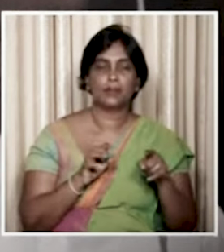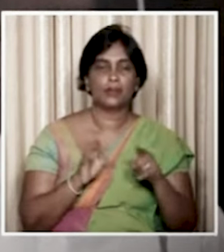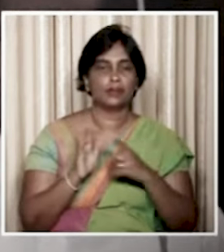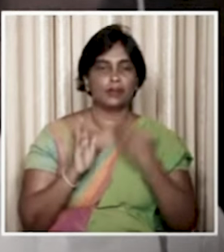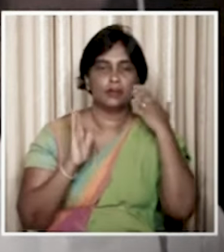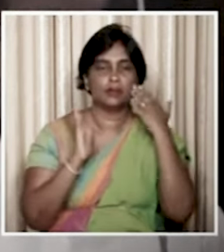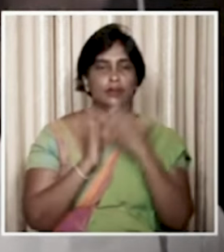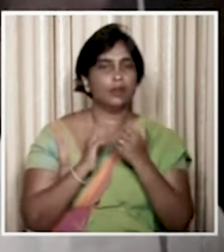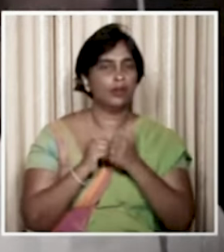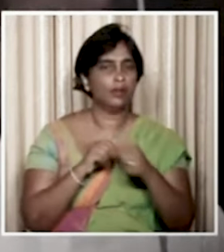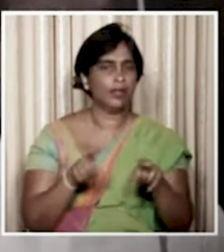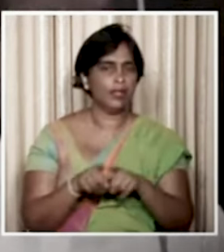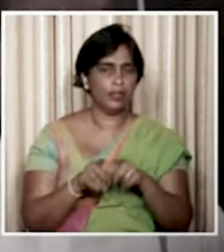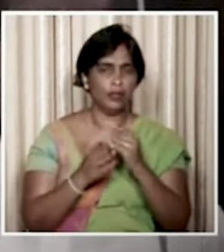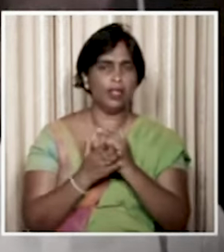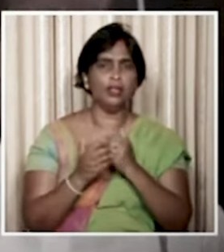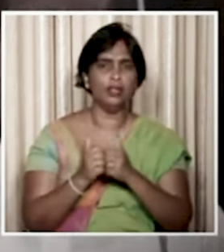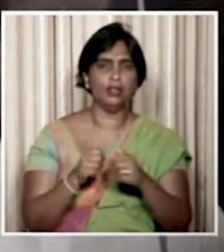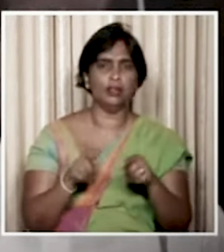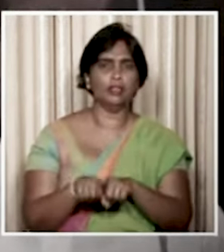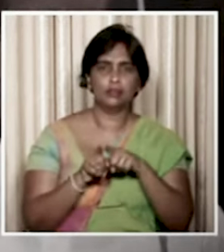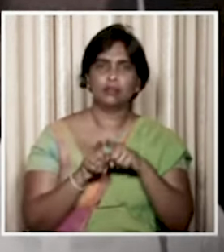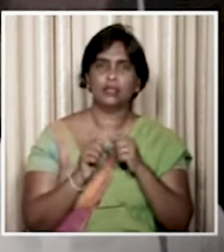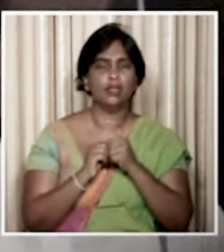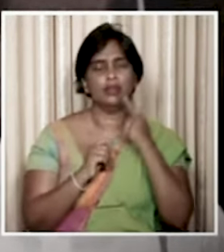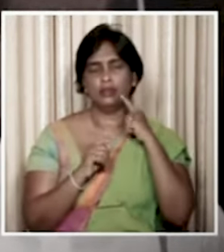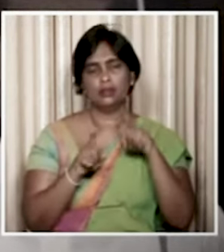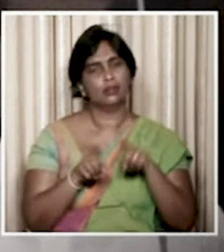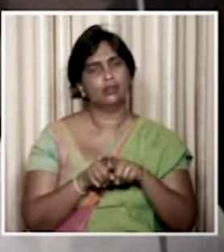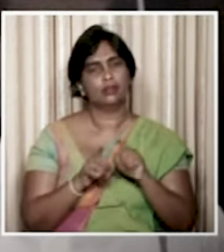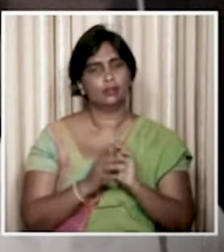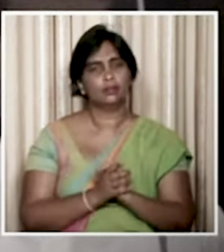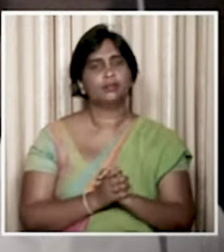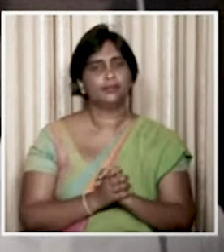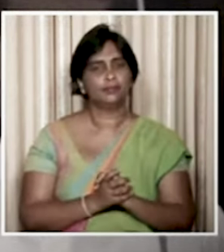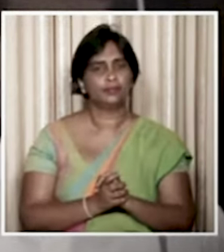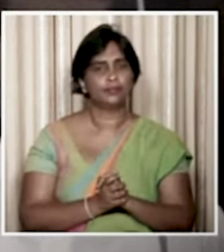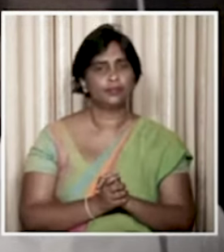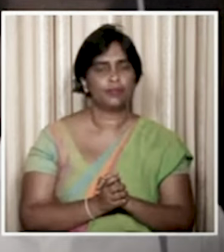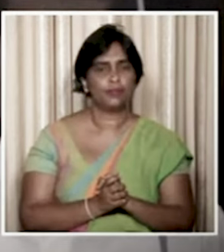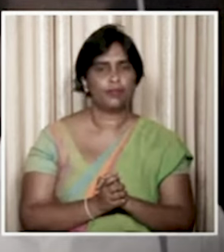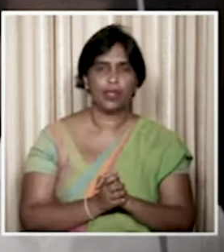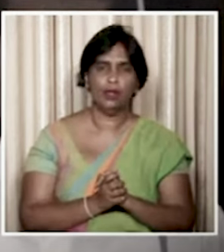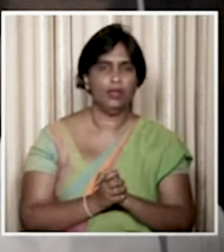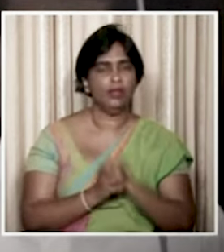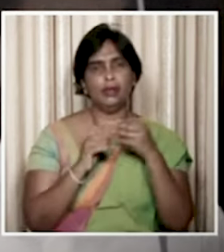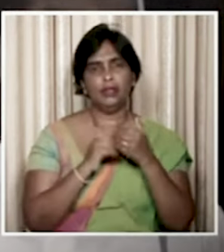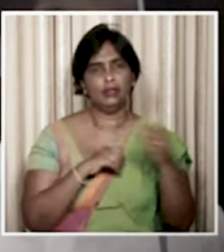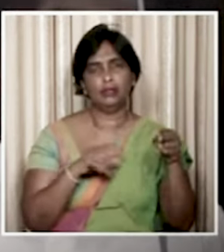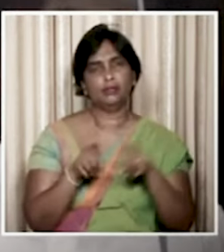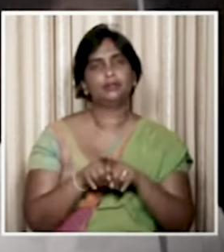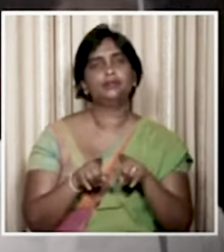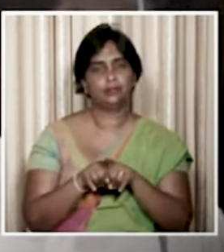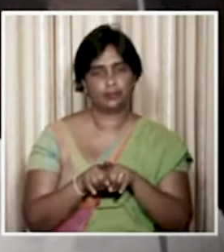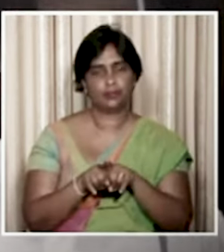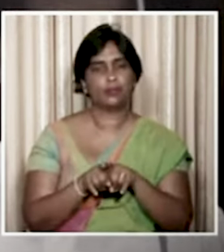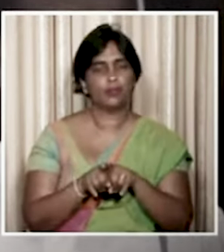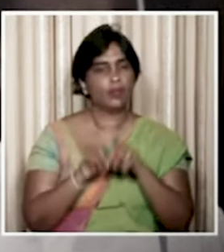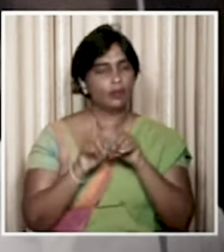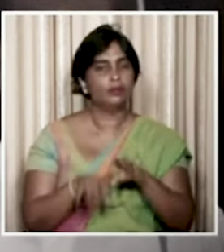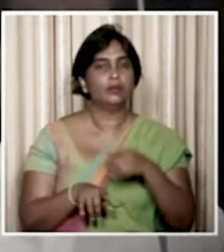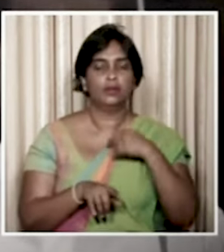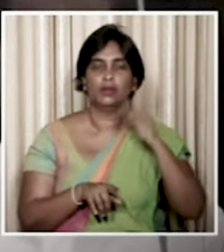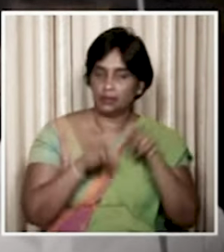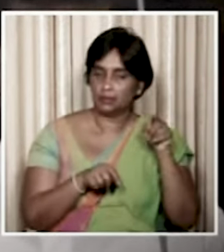தமிழர்கள் தனித்துவமாக இருந்ததை தமிழர்களுடைய இனவீதாசாரத்தை குறைப்பதற்காக முதலில் கிழக்கு